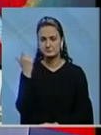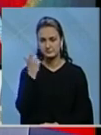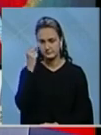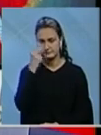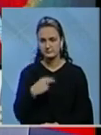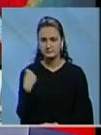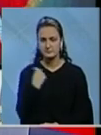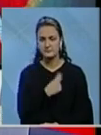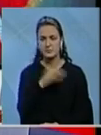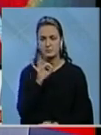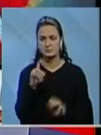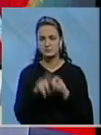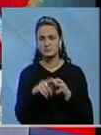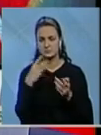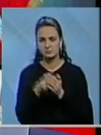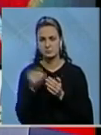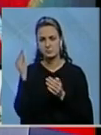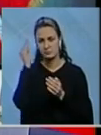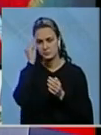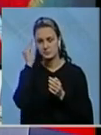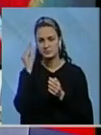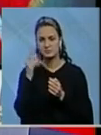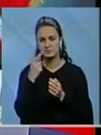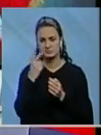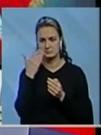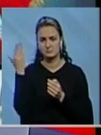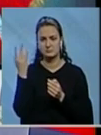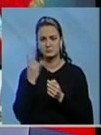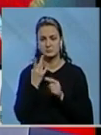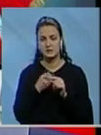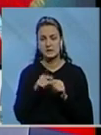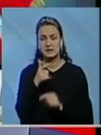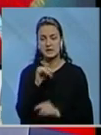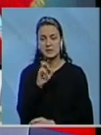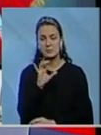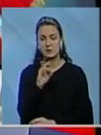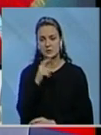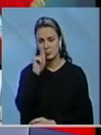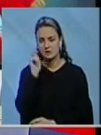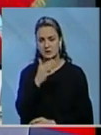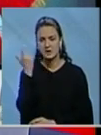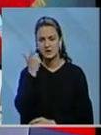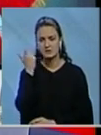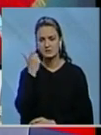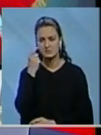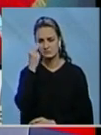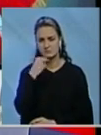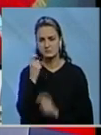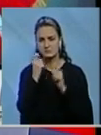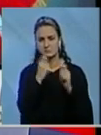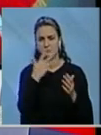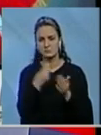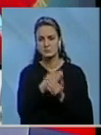ეკლესიის ავტოკეფალიასთან დაკავშირებით საკუთარი პოზიცია დააფიქსიროს. გიგა ბოკერიას განცხადებით, უკრაინის ეკლესიისთვის ავტოკეფალის მინიჭება